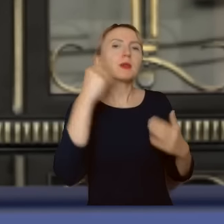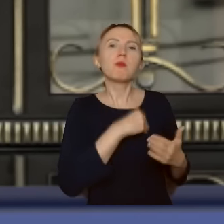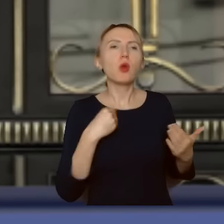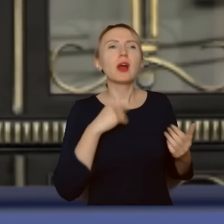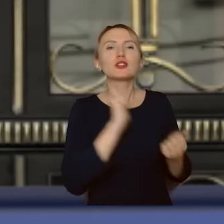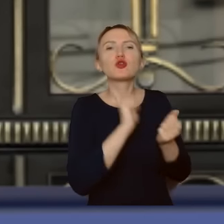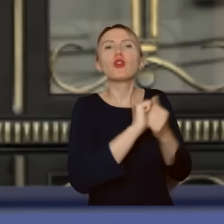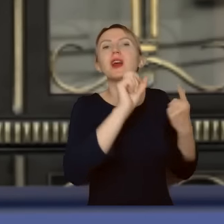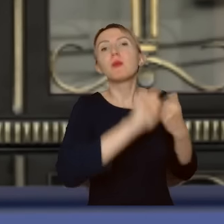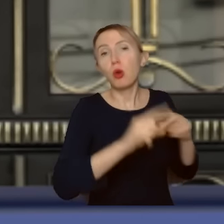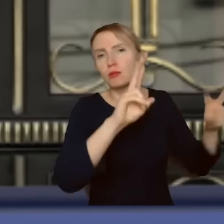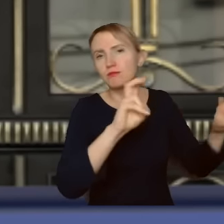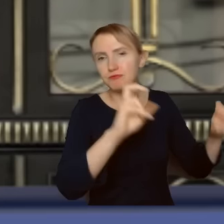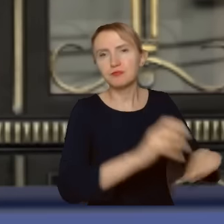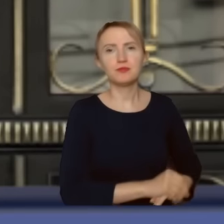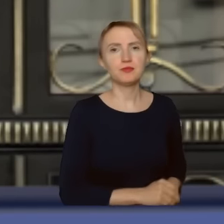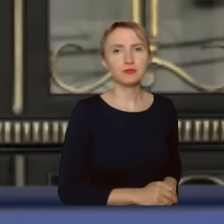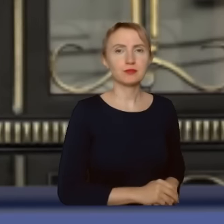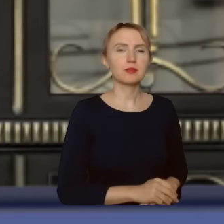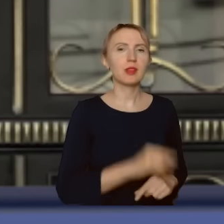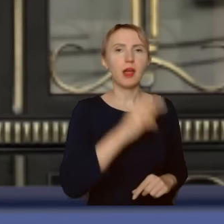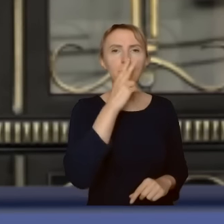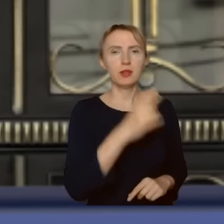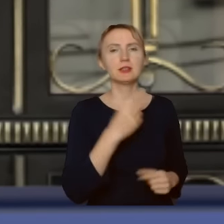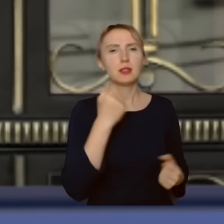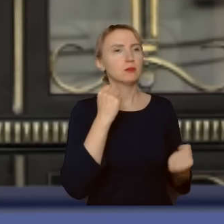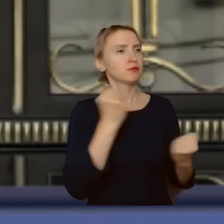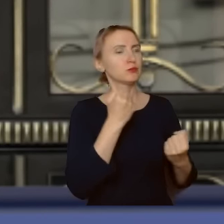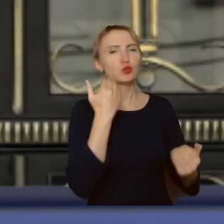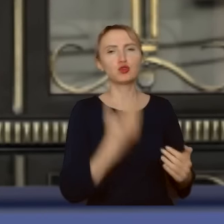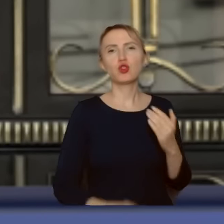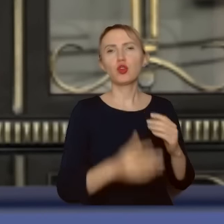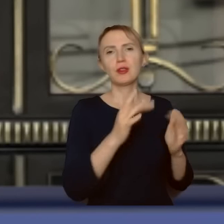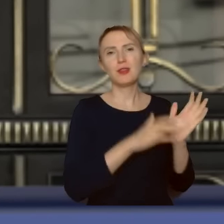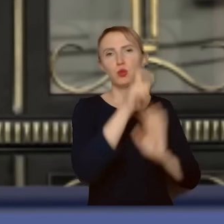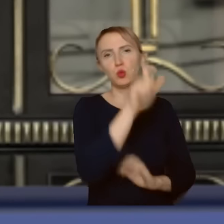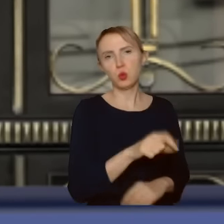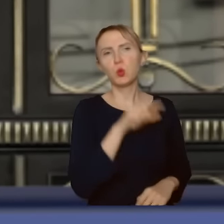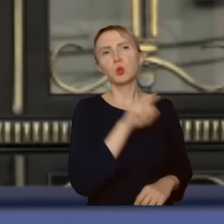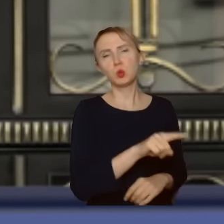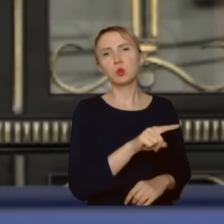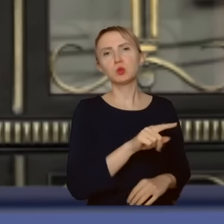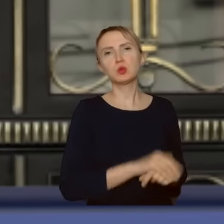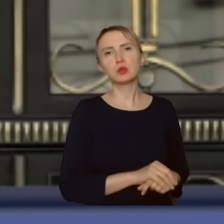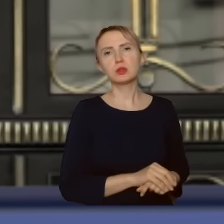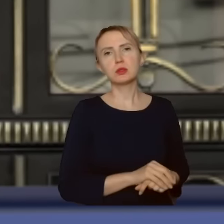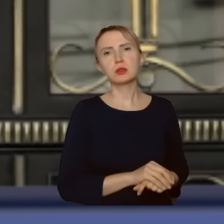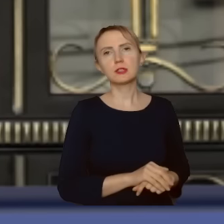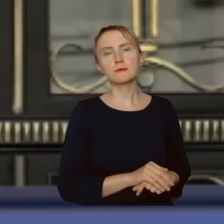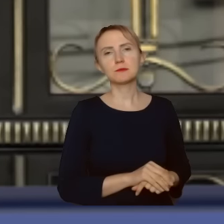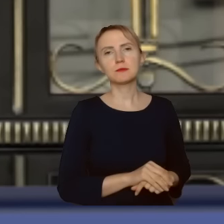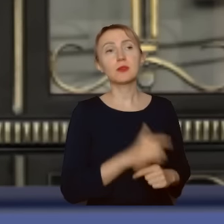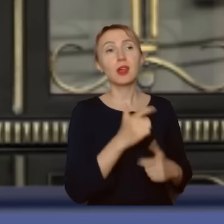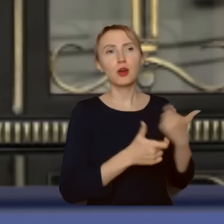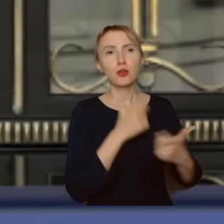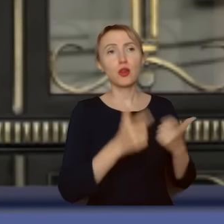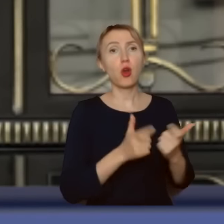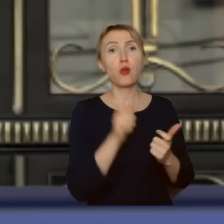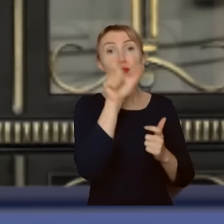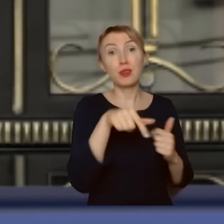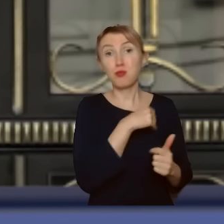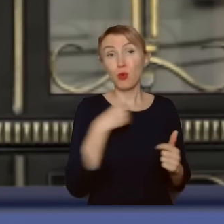No bo to widzimy, jaką wielką szkodę Donald Tusk robi polskiemu społeczeństwu,